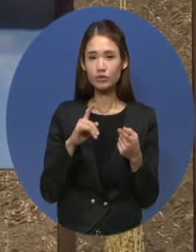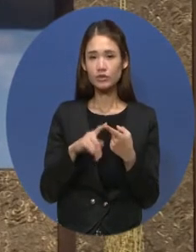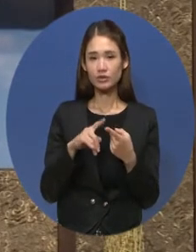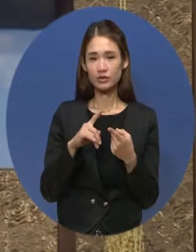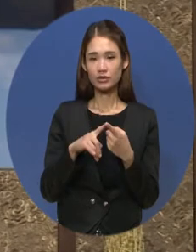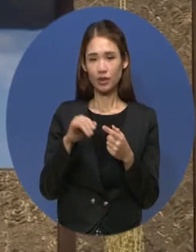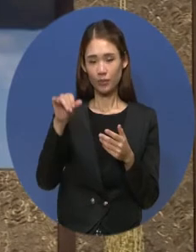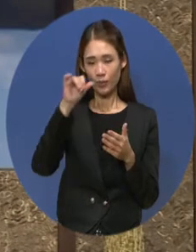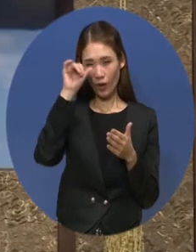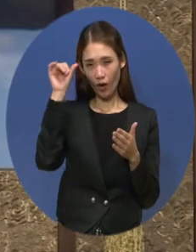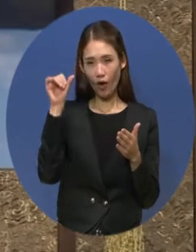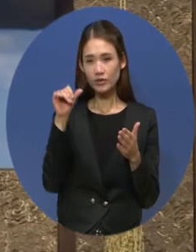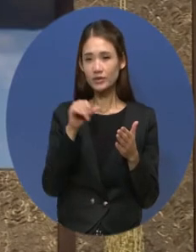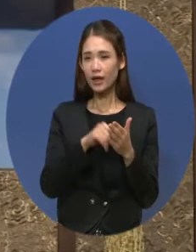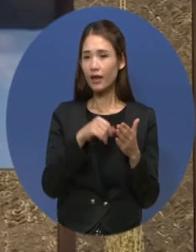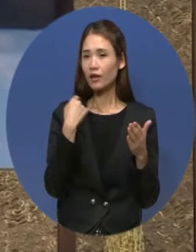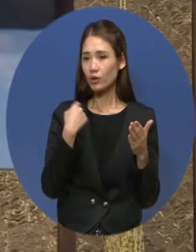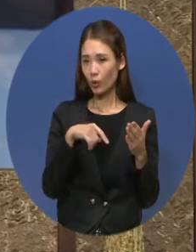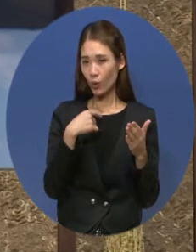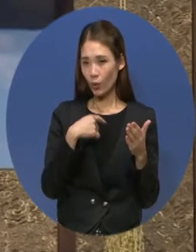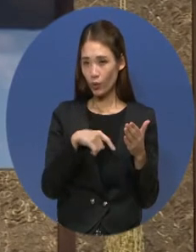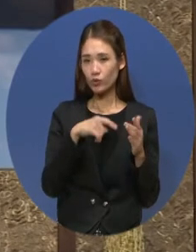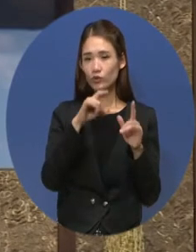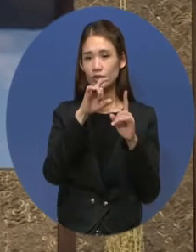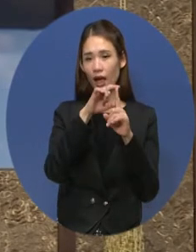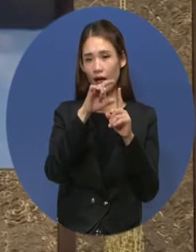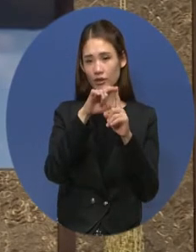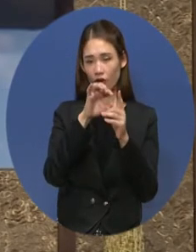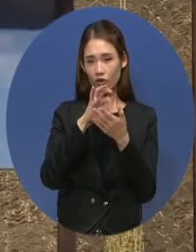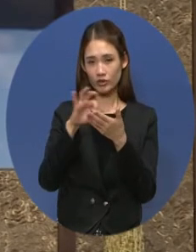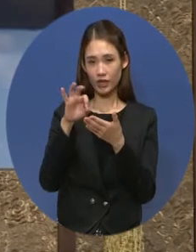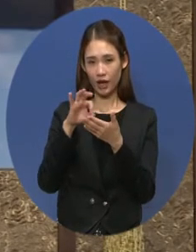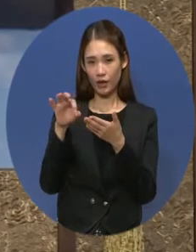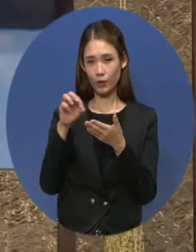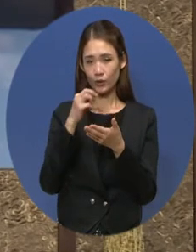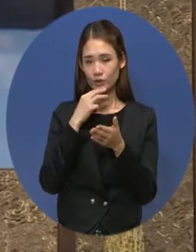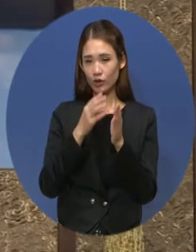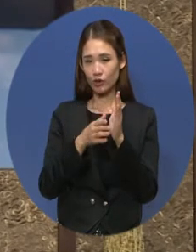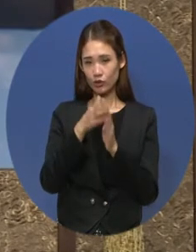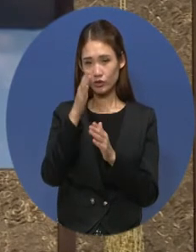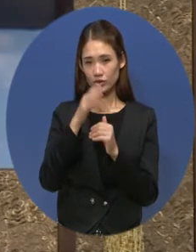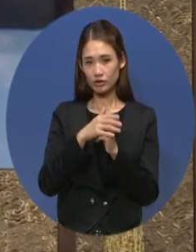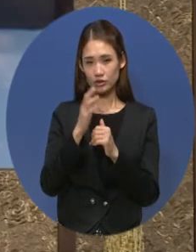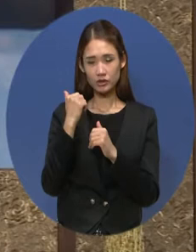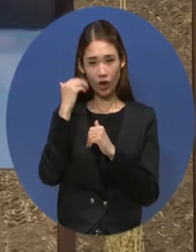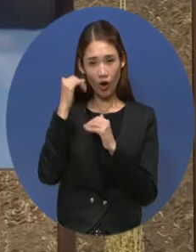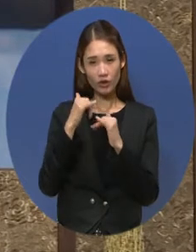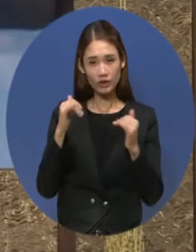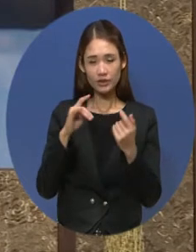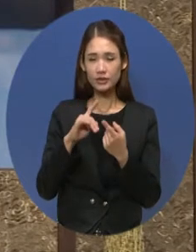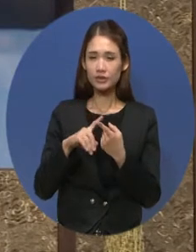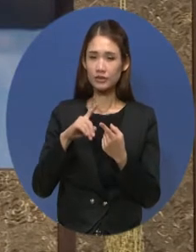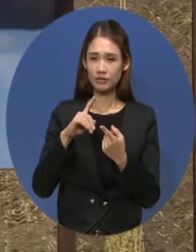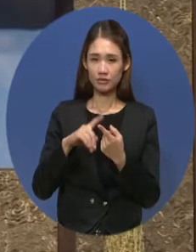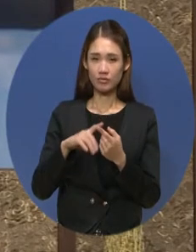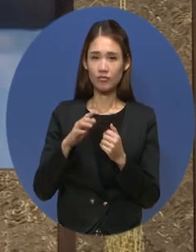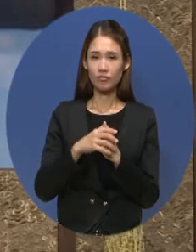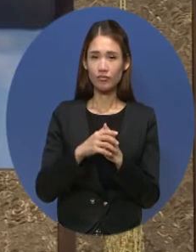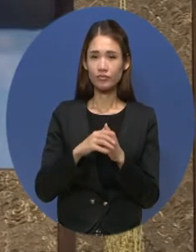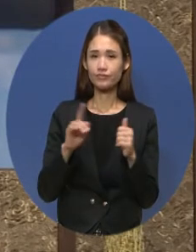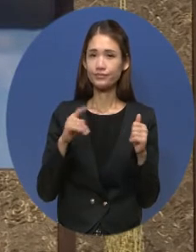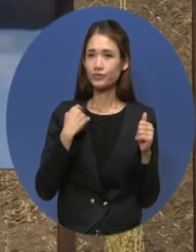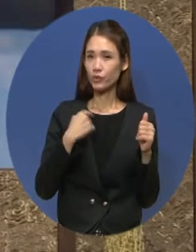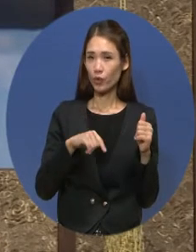어 평생교육 이라는 단어를 쓰게 된 것이 예 서울시에서 어이 성인 분들에 대한 어떤 그런